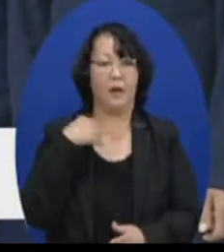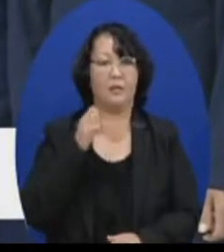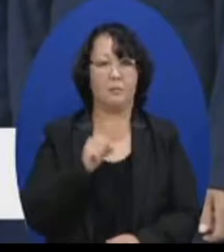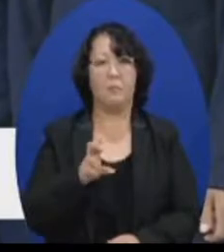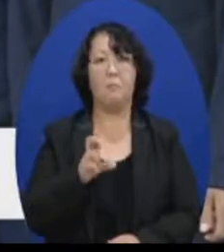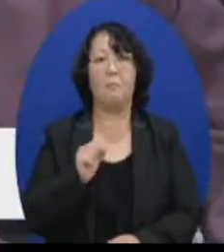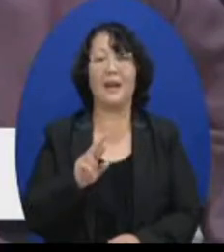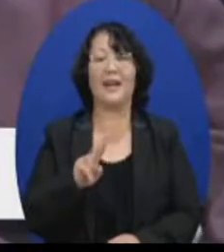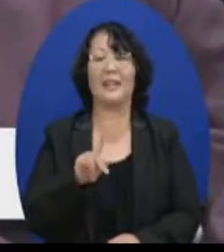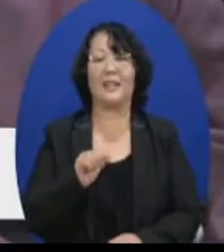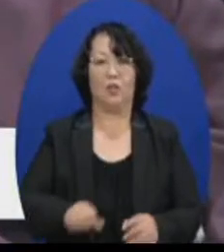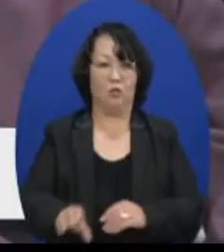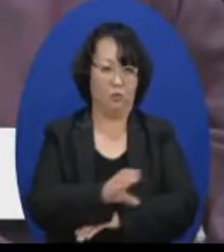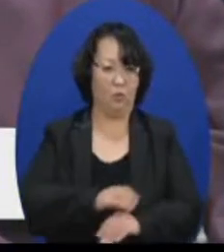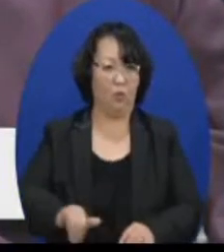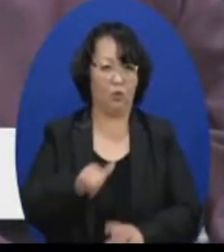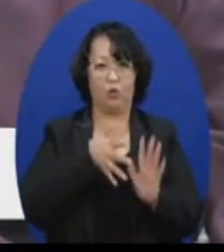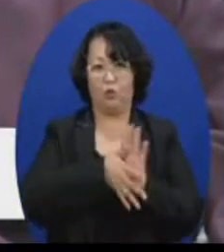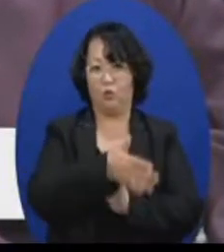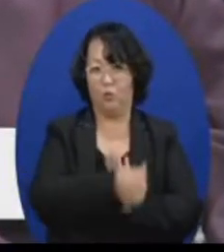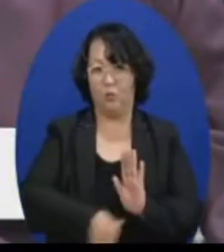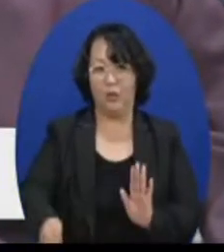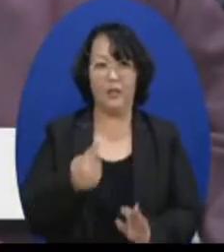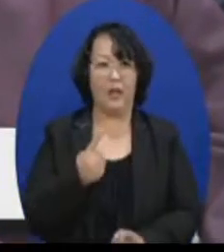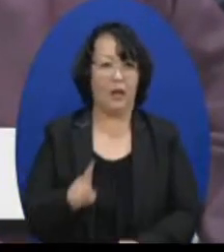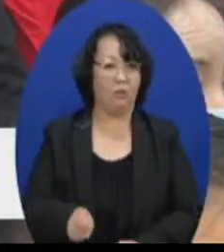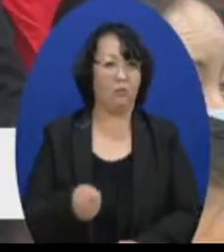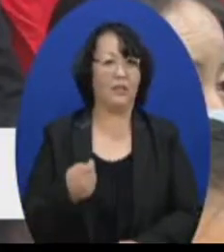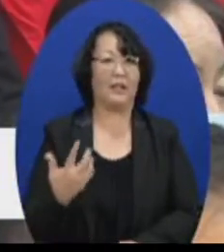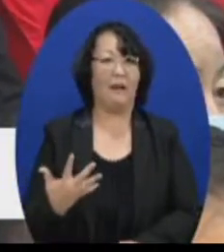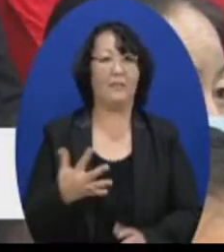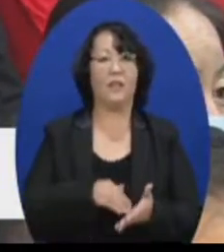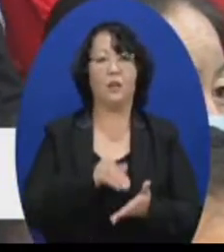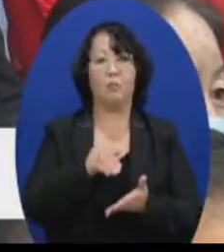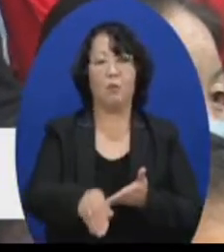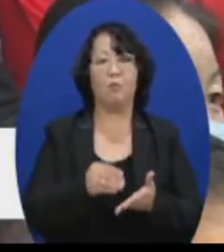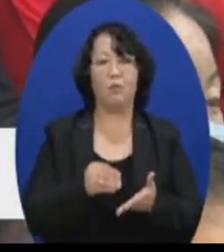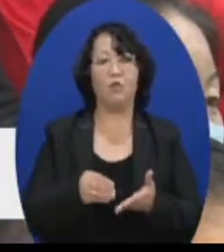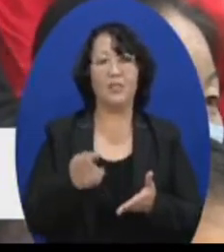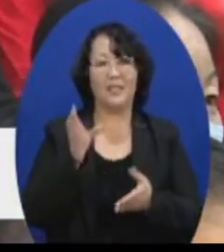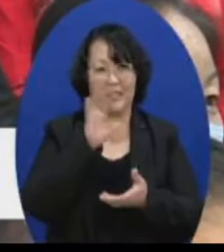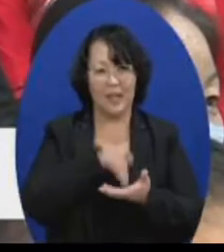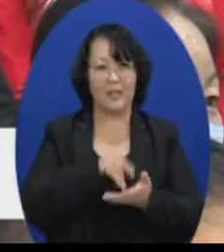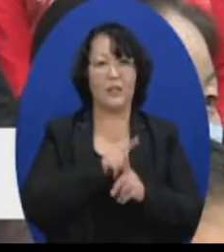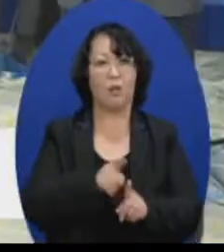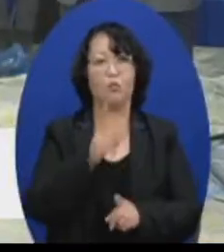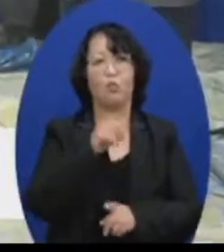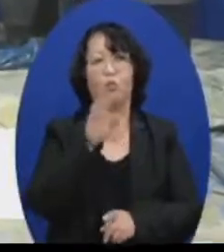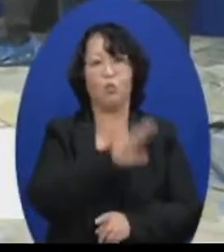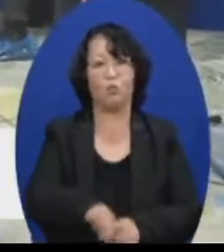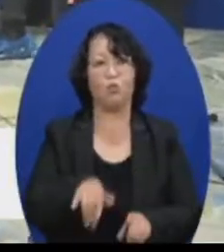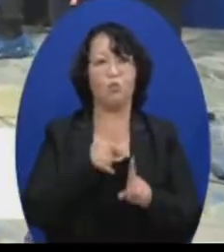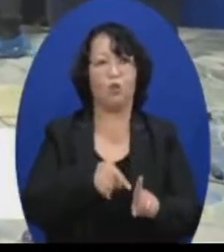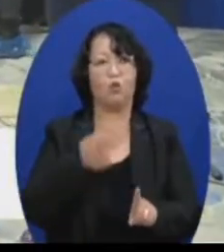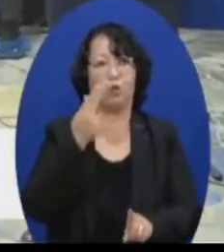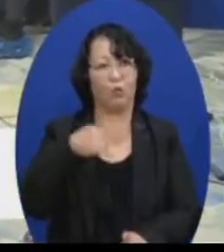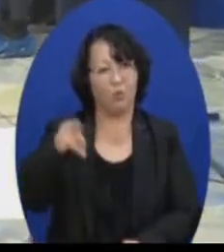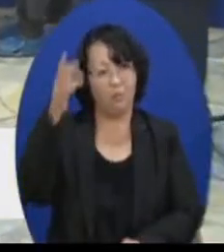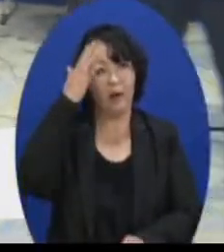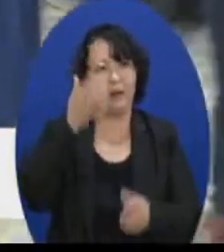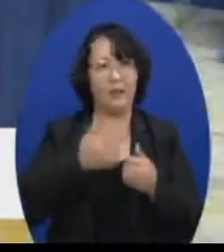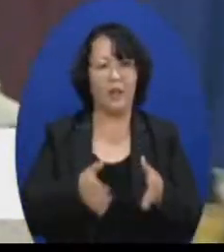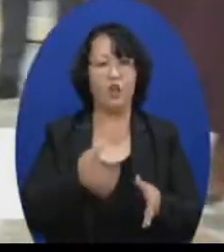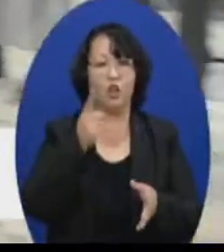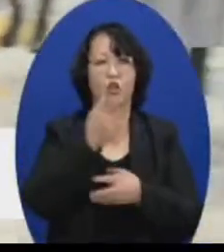суманд улсын төсвийн 1.5 тэрбум төгрөгийн хөрөнгө оруулалтаар стандартад нэгцэн 100 хүүхдийн дотор байр ашиглалтанд орлоо. Дотор байрны нэг өрөөнд 4